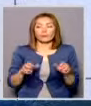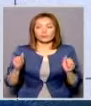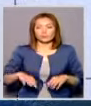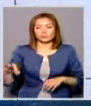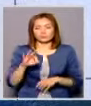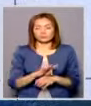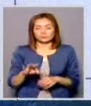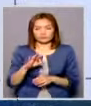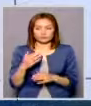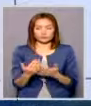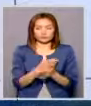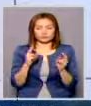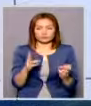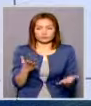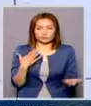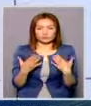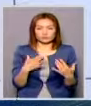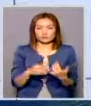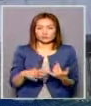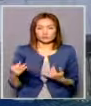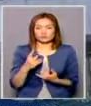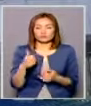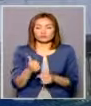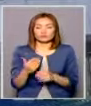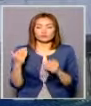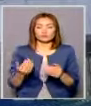ходатайство об отмене нормы касающейся статуса первого президента